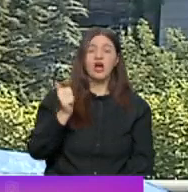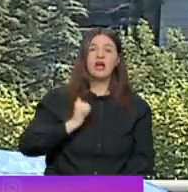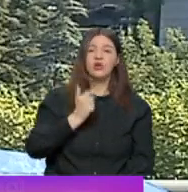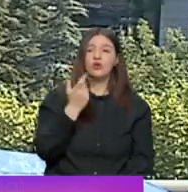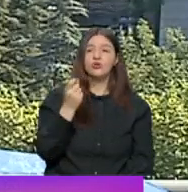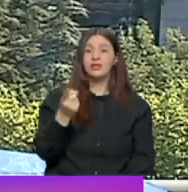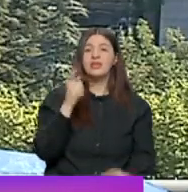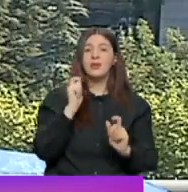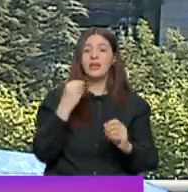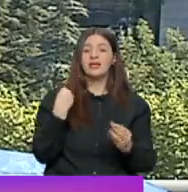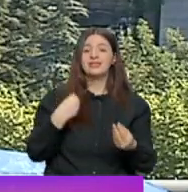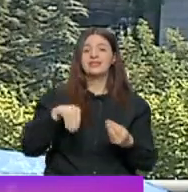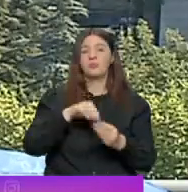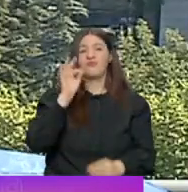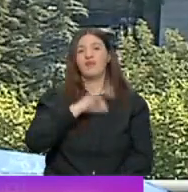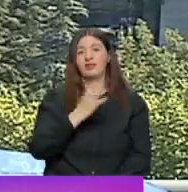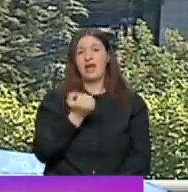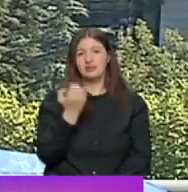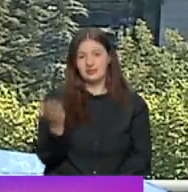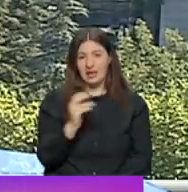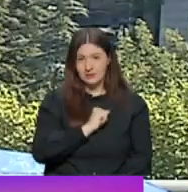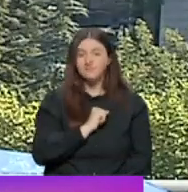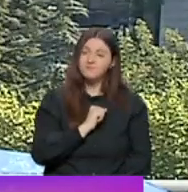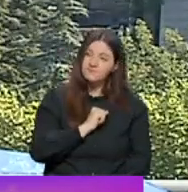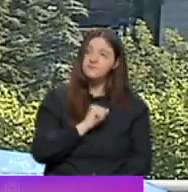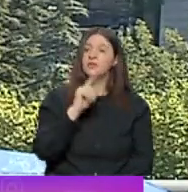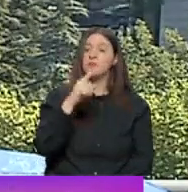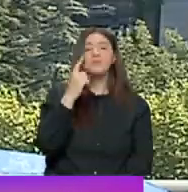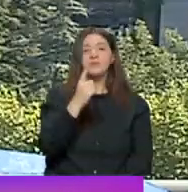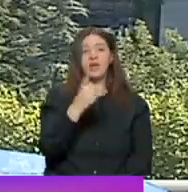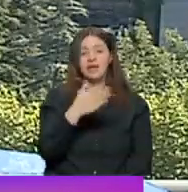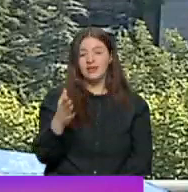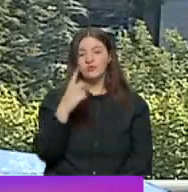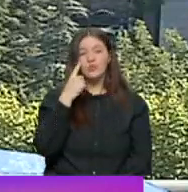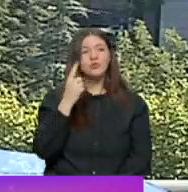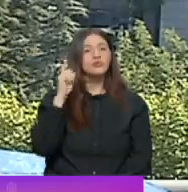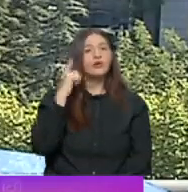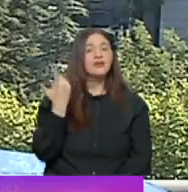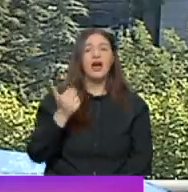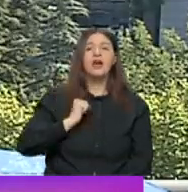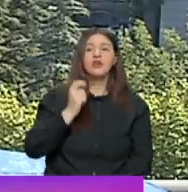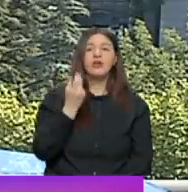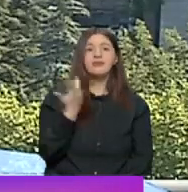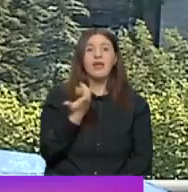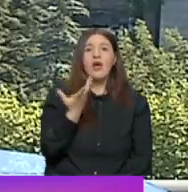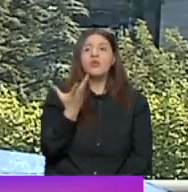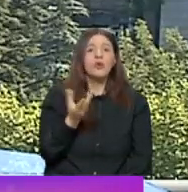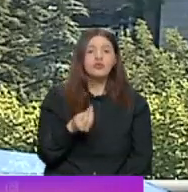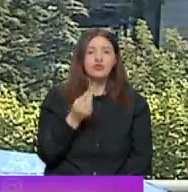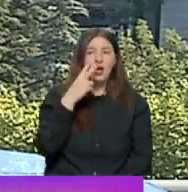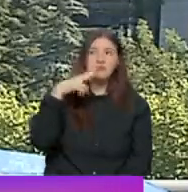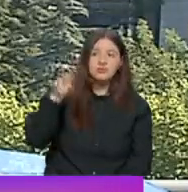ücretli yapılan yeni zamdan faydalanabilsinler. Bir yandan gözümüz kulağımız asgari ücretin ne olacağında, diğer